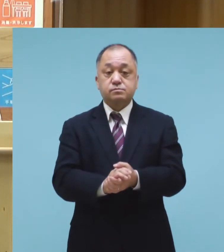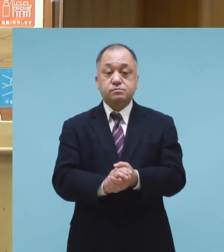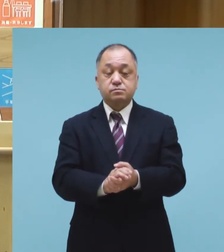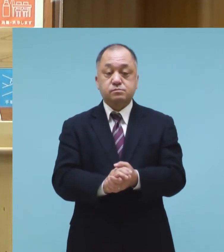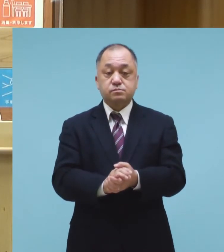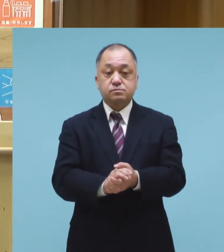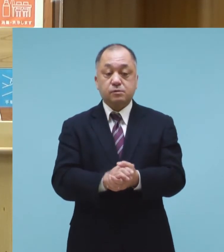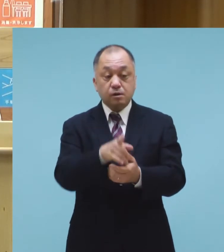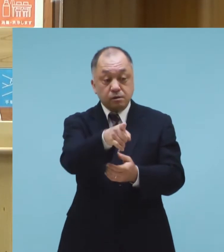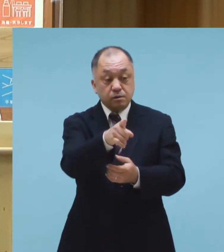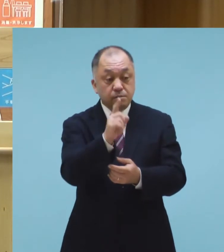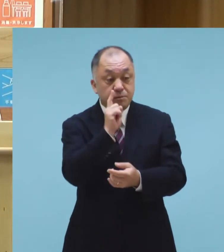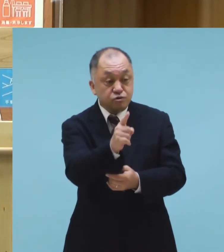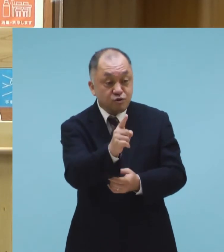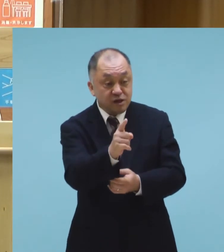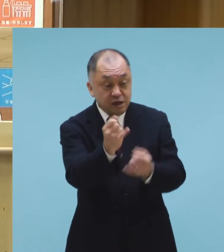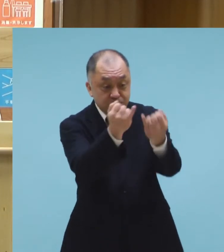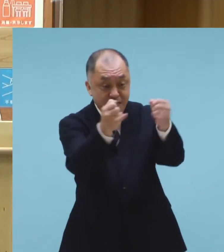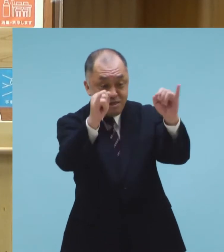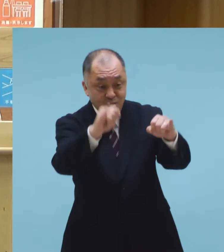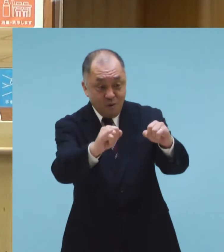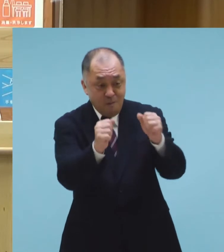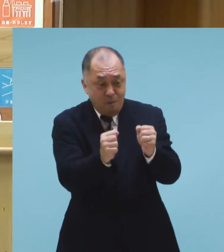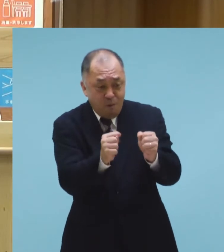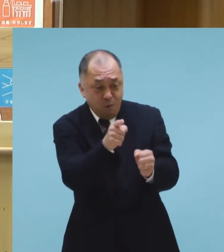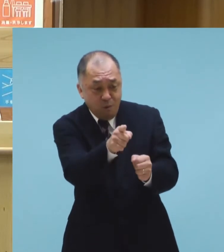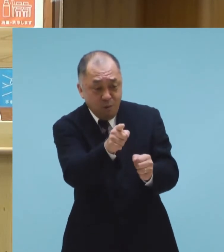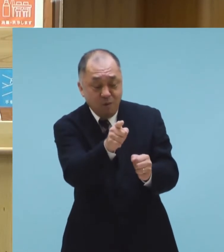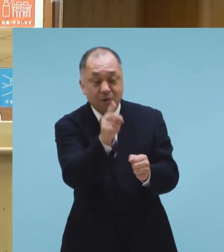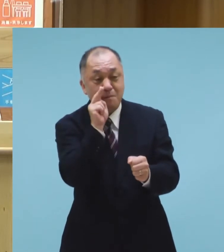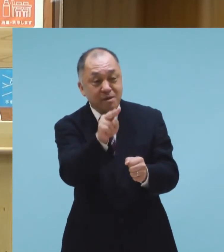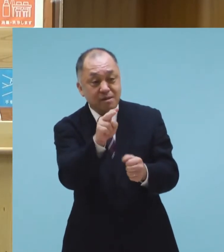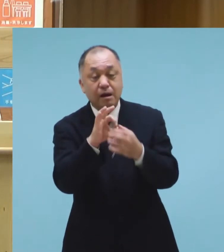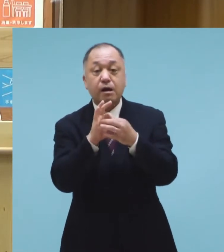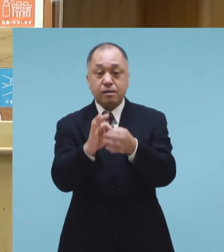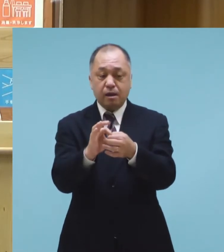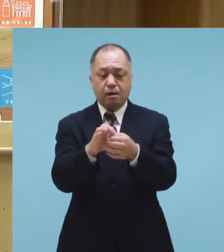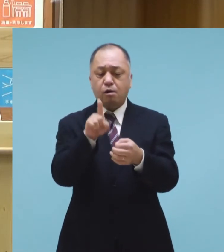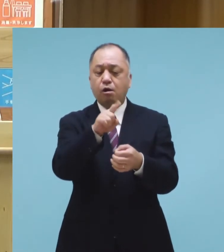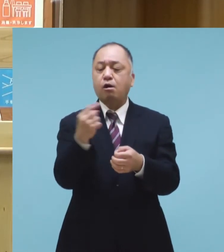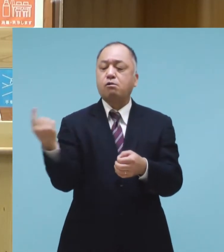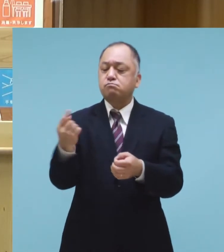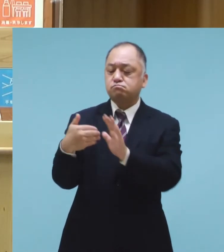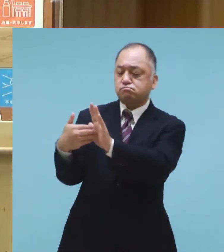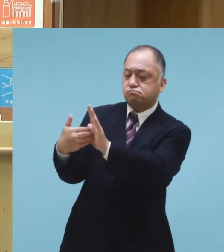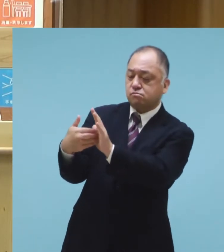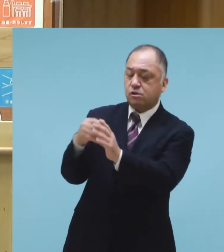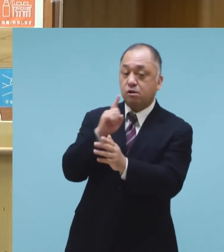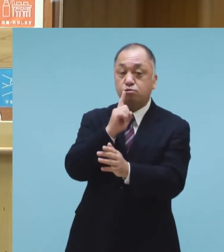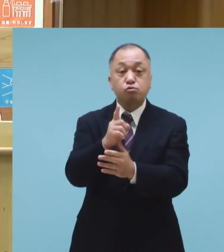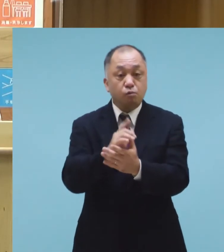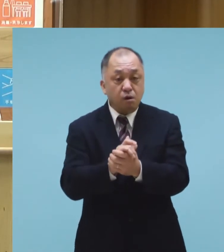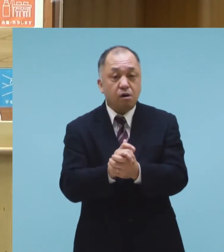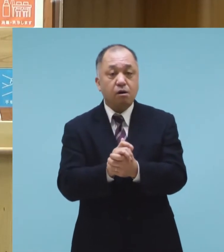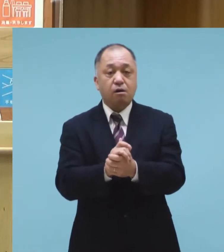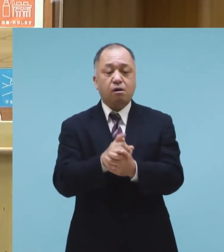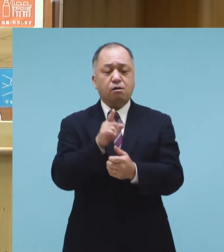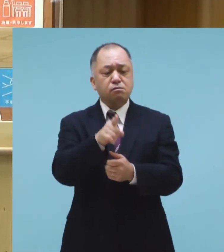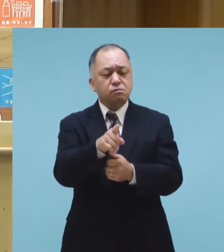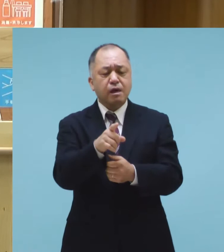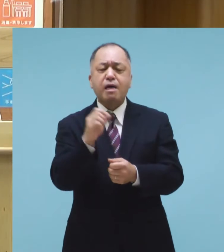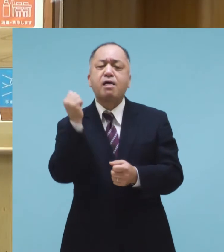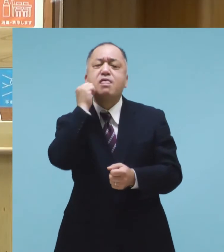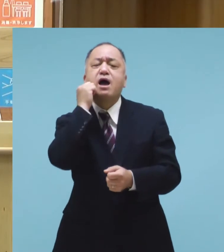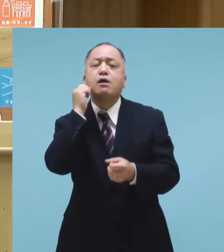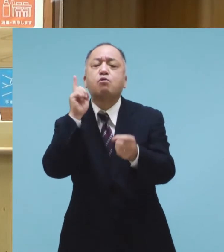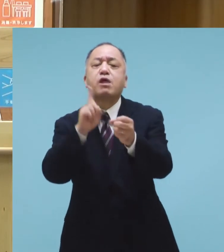極めて魅力的なイベントが行われる中でそれに来ないでくださいということは、そもそもこれは一体誰